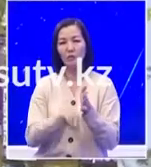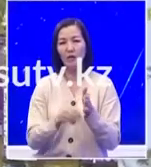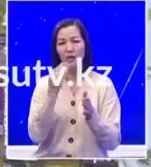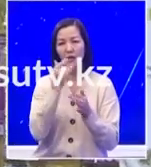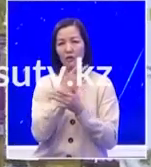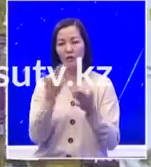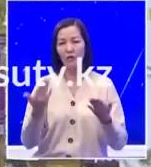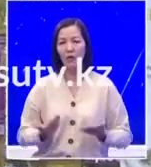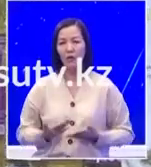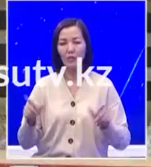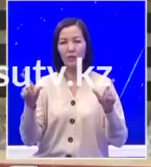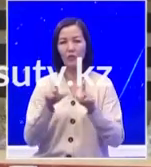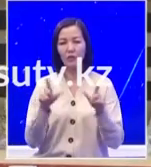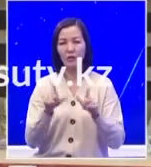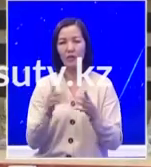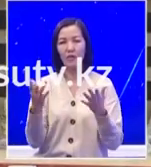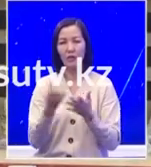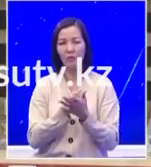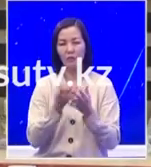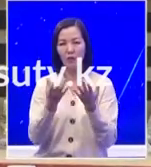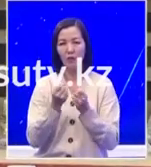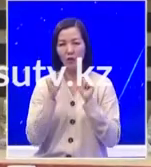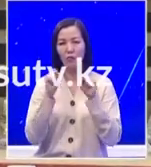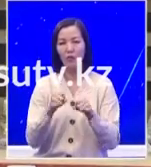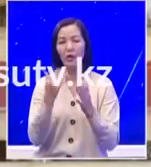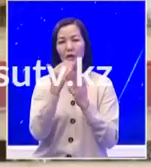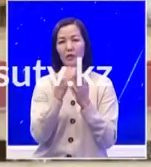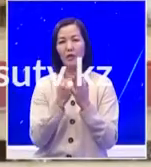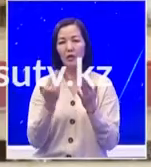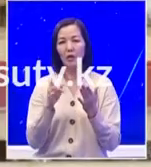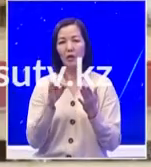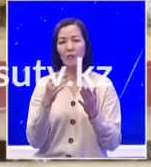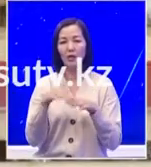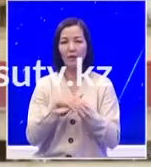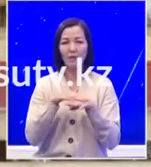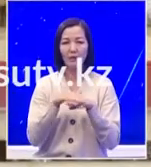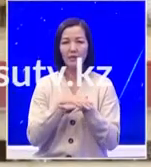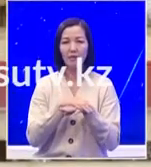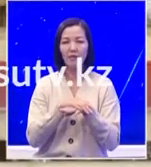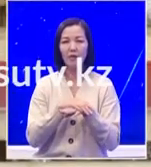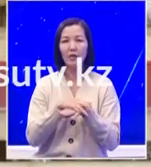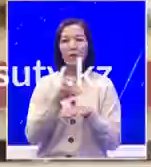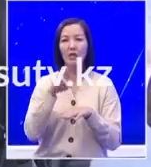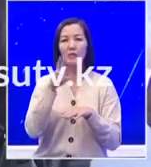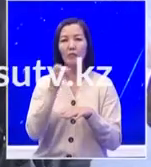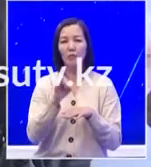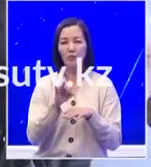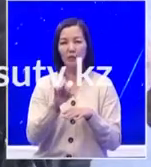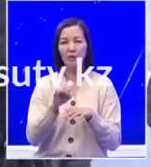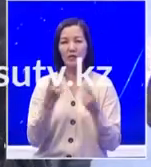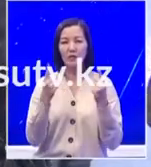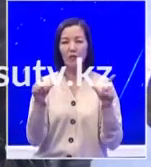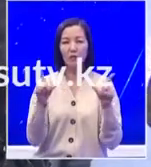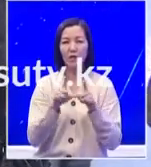халық әлеуметтік дүкен сөрелерінен табалады. Бұл тізімде әзірге коммуналдық базар мен Тоймарт, Смол, Магнум сынды